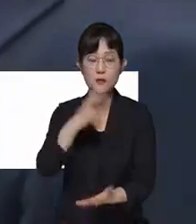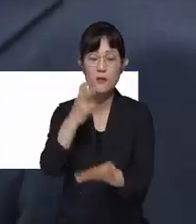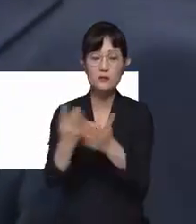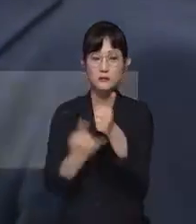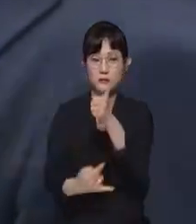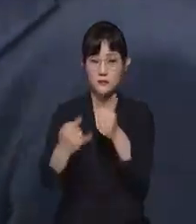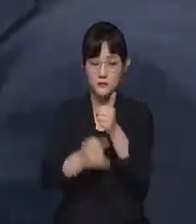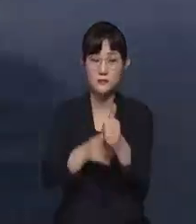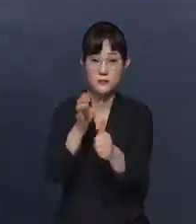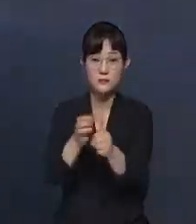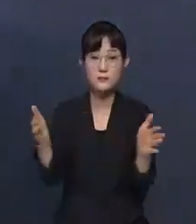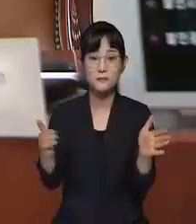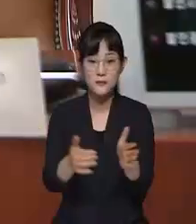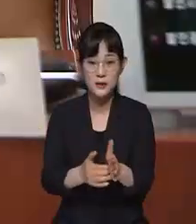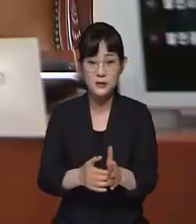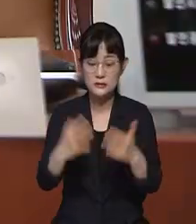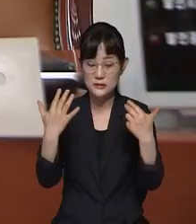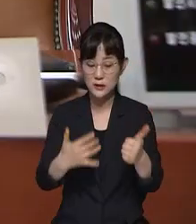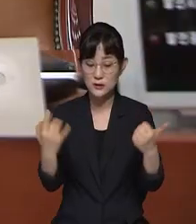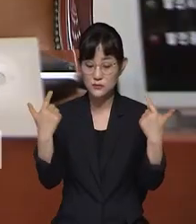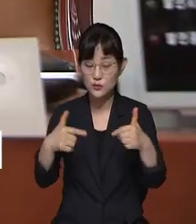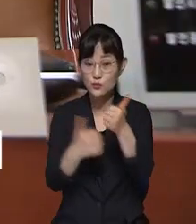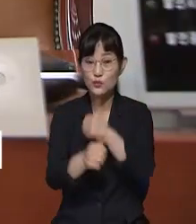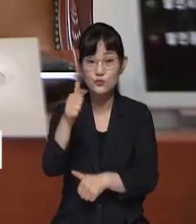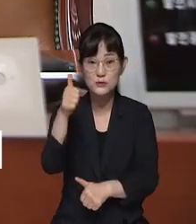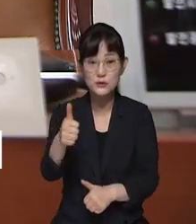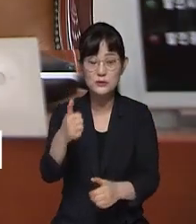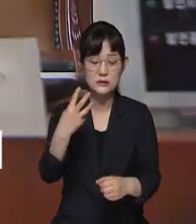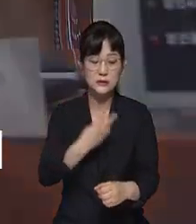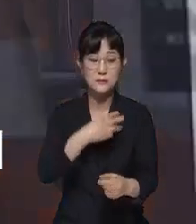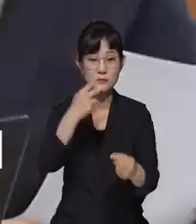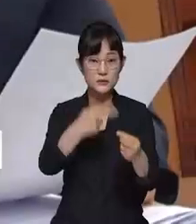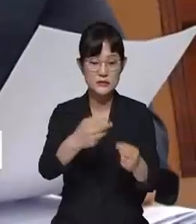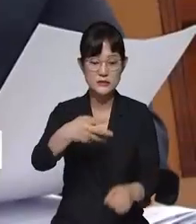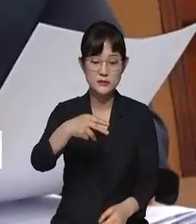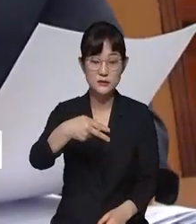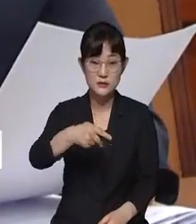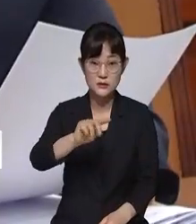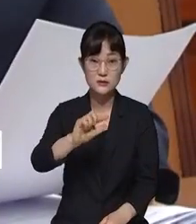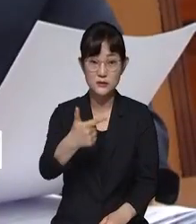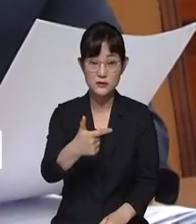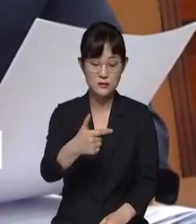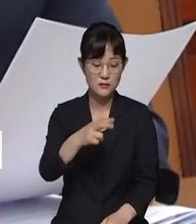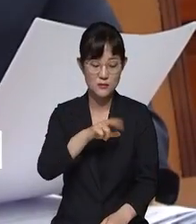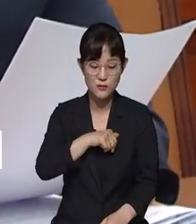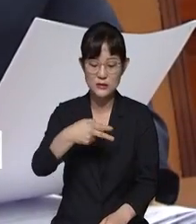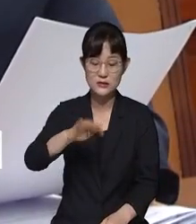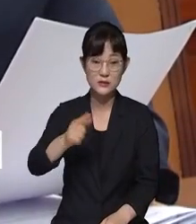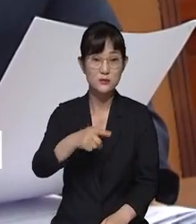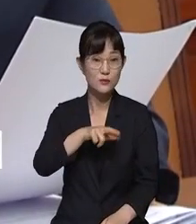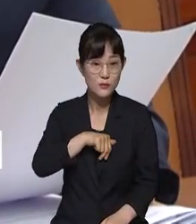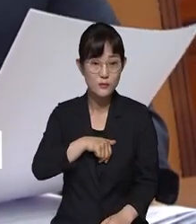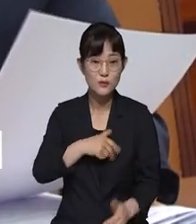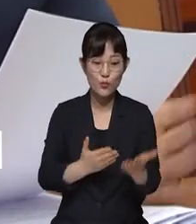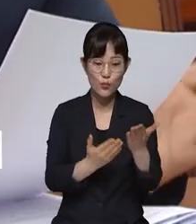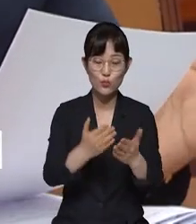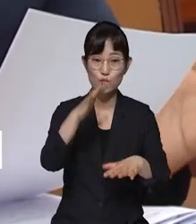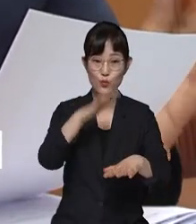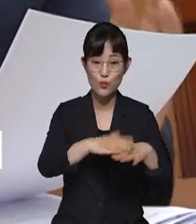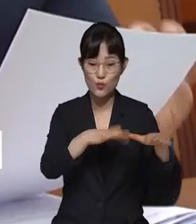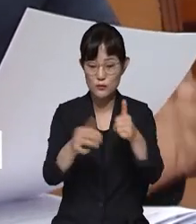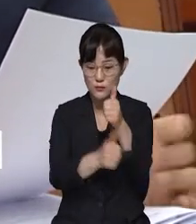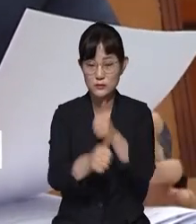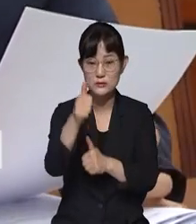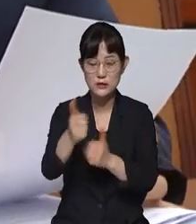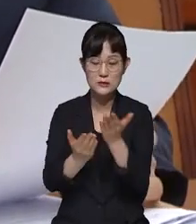됐습니다. 상임위원장 후보인 3선의 서삼석, 신정훈 의원은 농해수위원장과 산자위원장 자리를 노리고